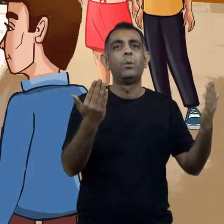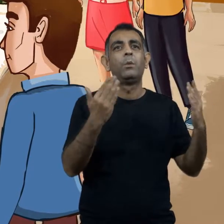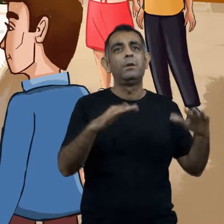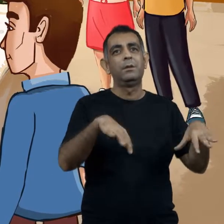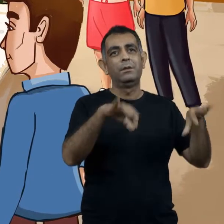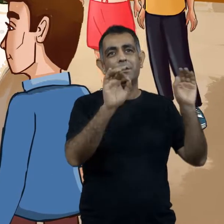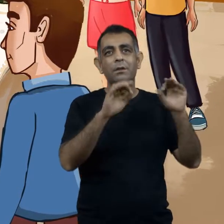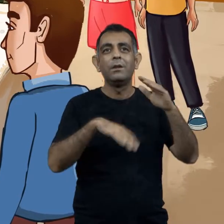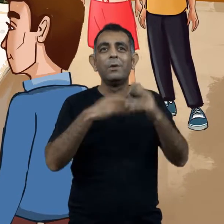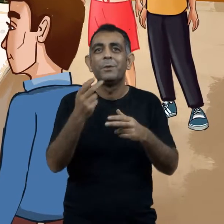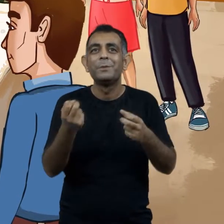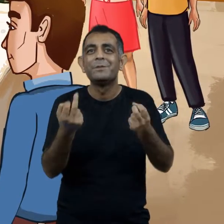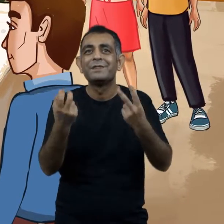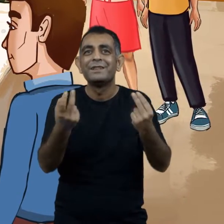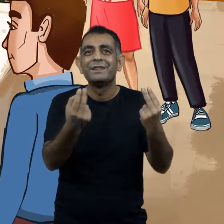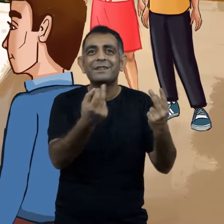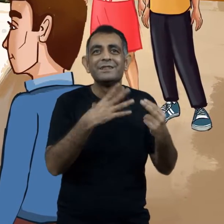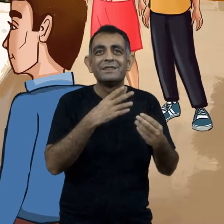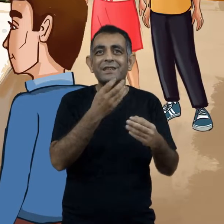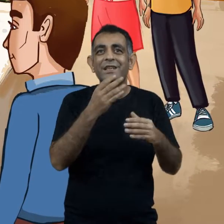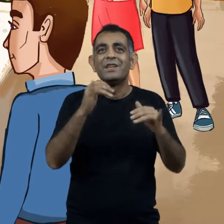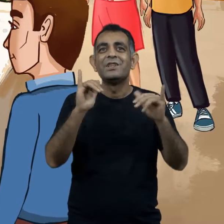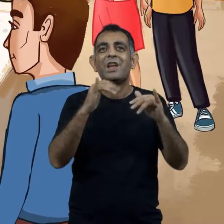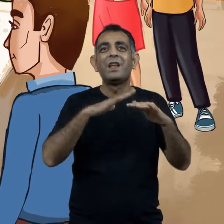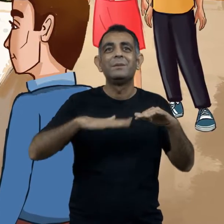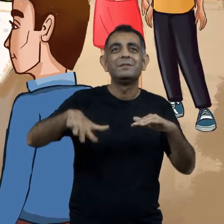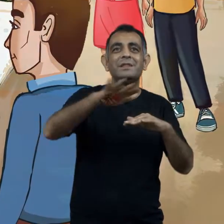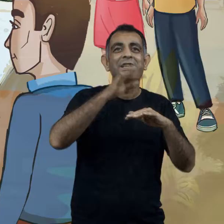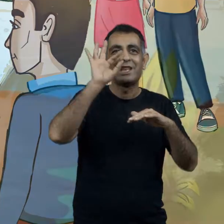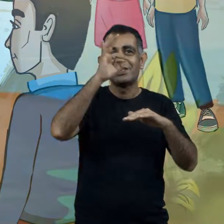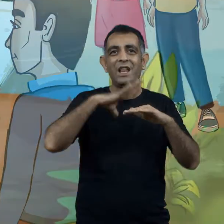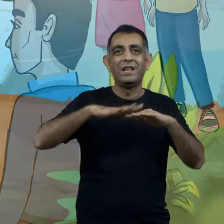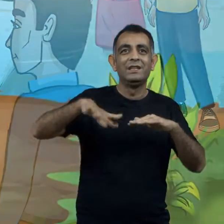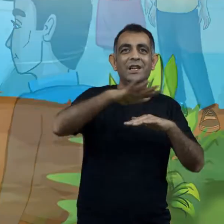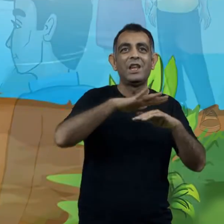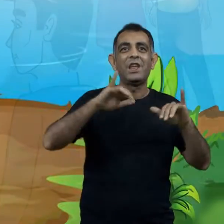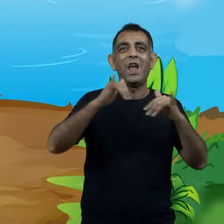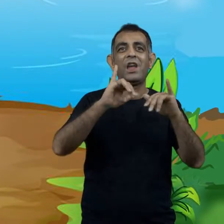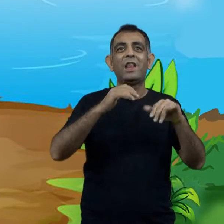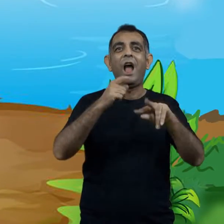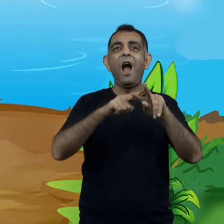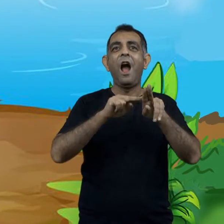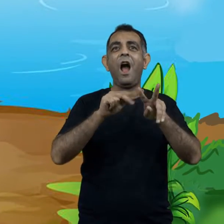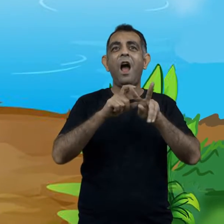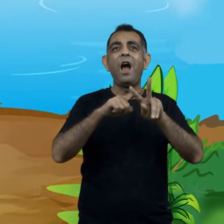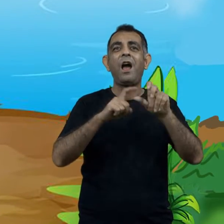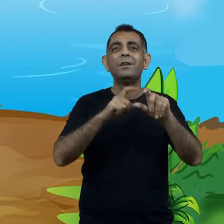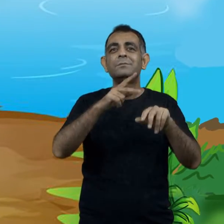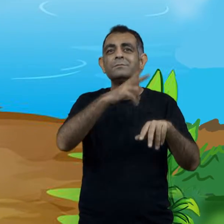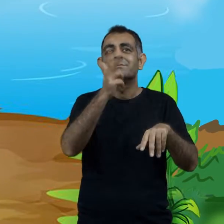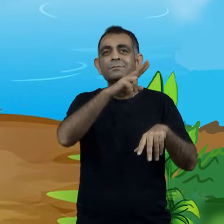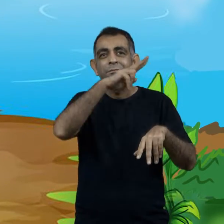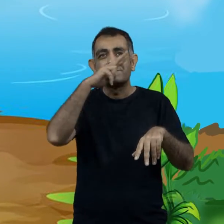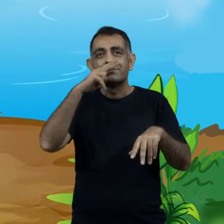ettiler. Sonra birçok bitki çeşidinin bulunduğu Akdağ Yaylası'na gittiler. Akdağ Yaylası, mis